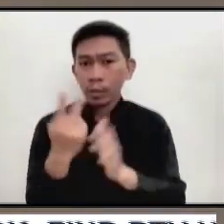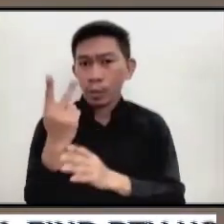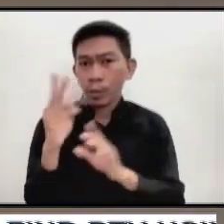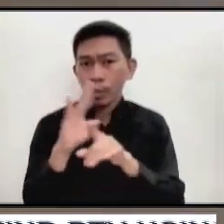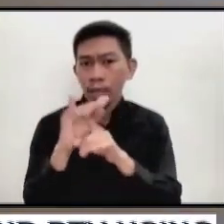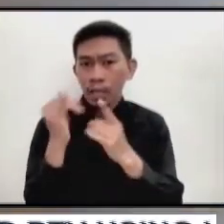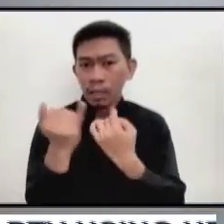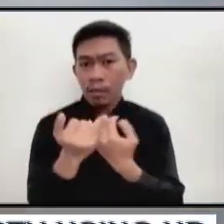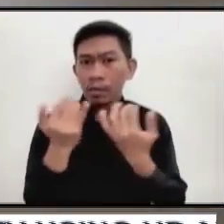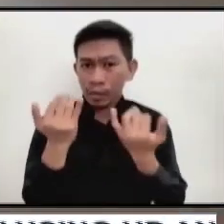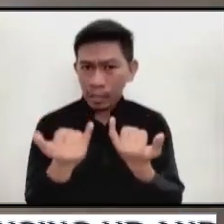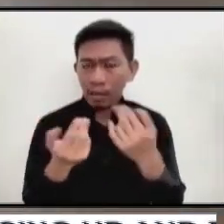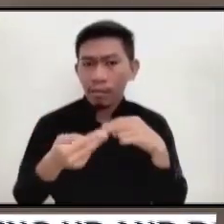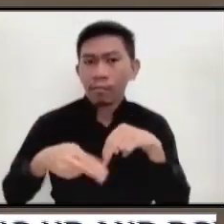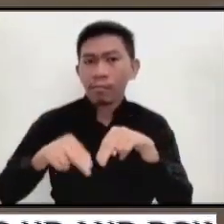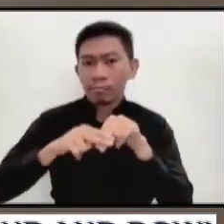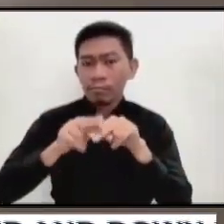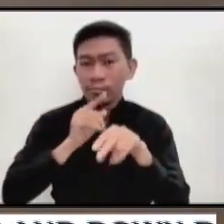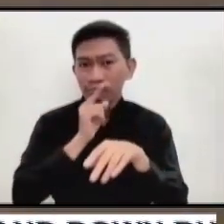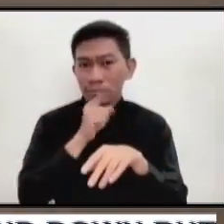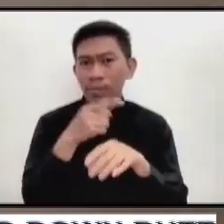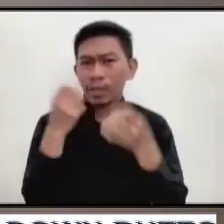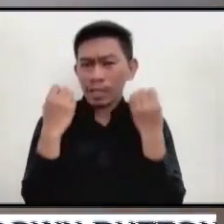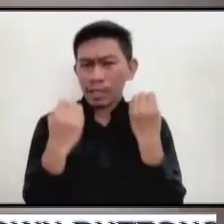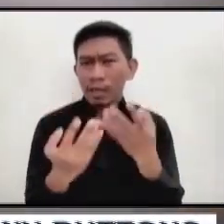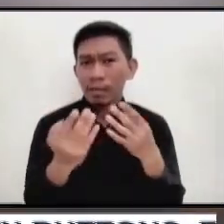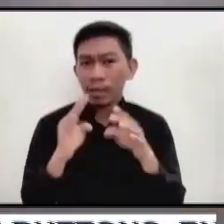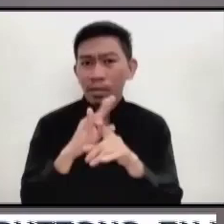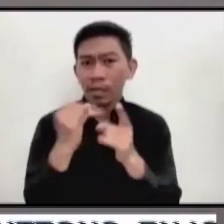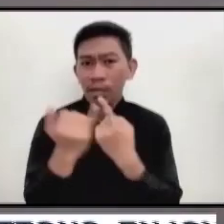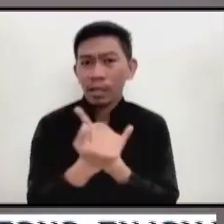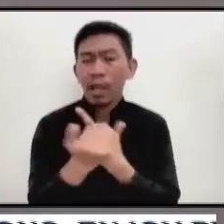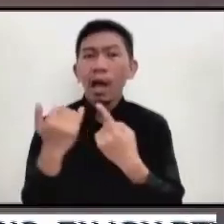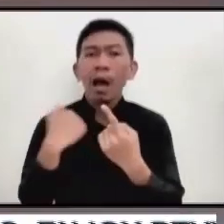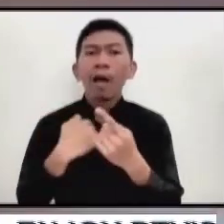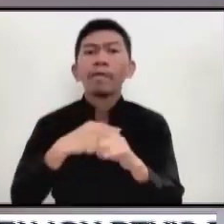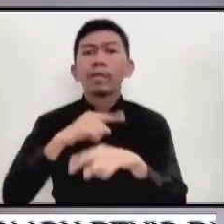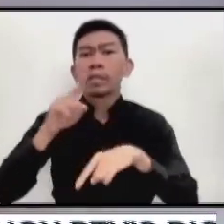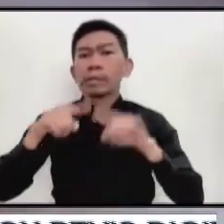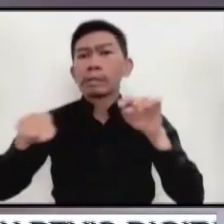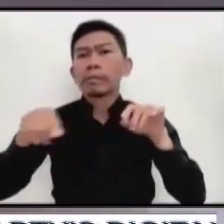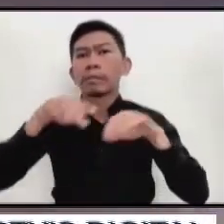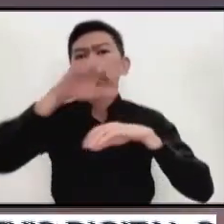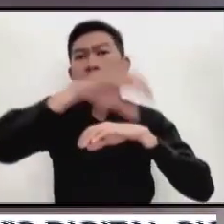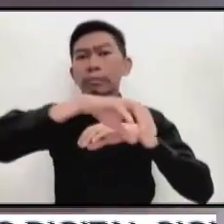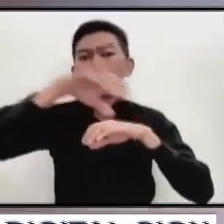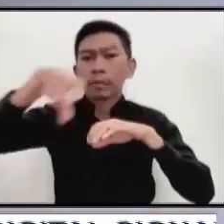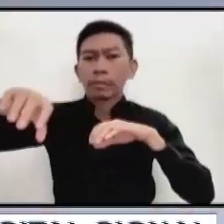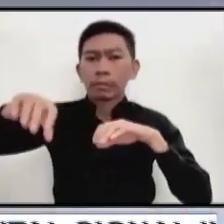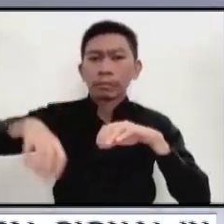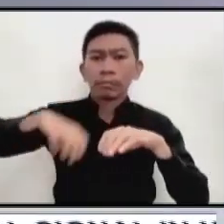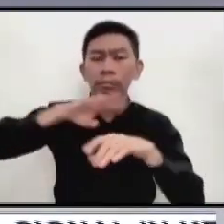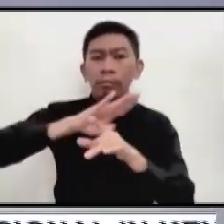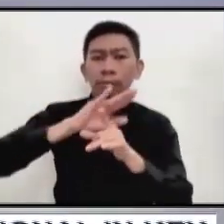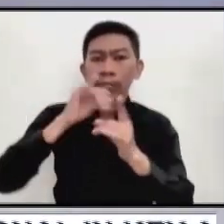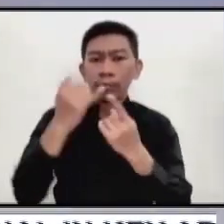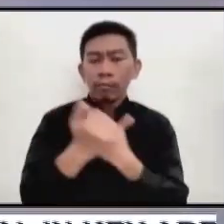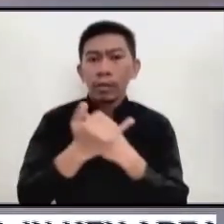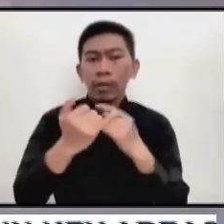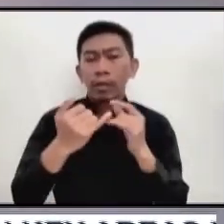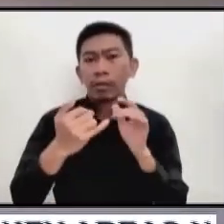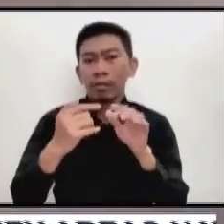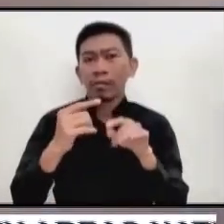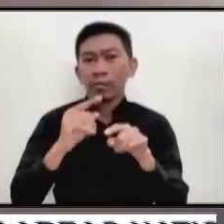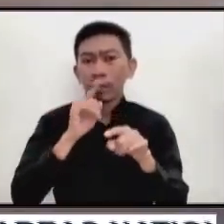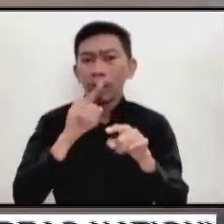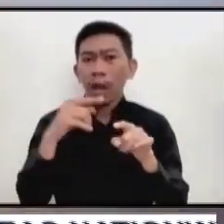ng maraming barangays na may mga isolated barangays na kami dito. Like nung starting sa Kabayan pa po, may isolated na